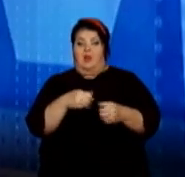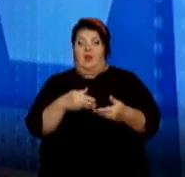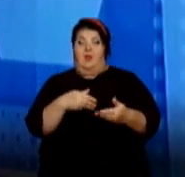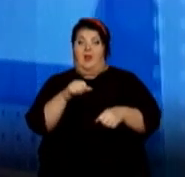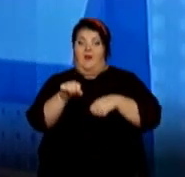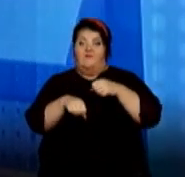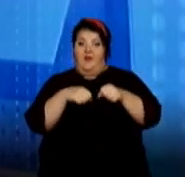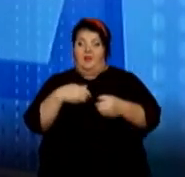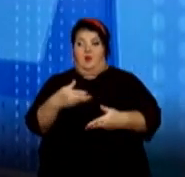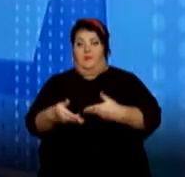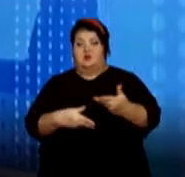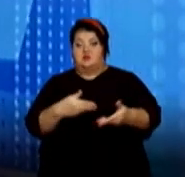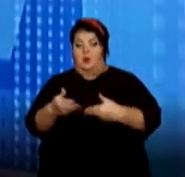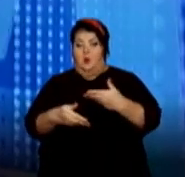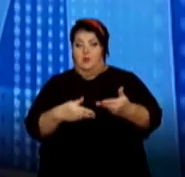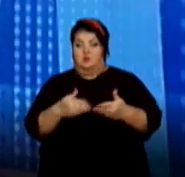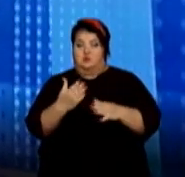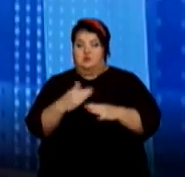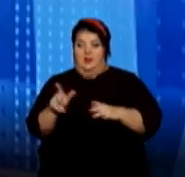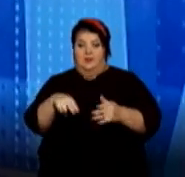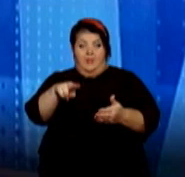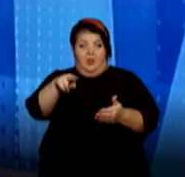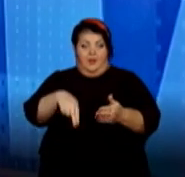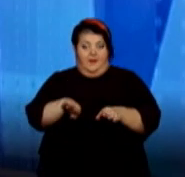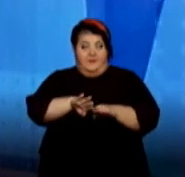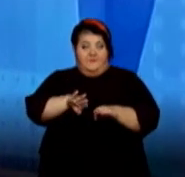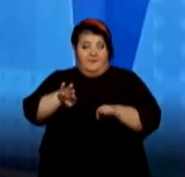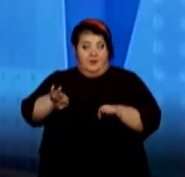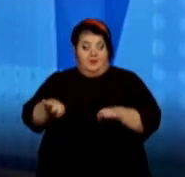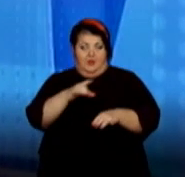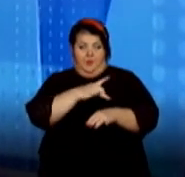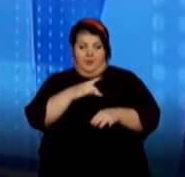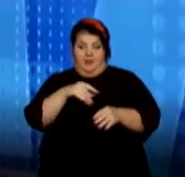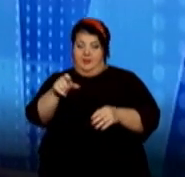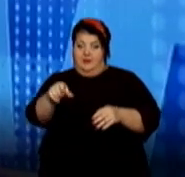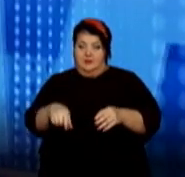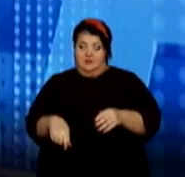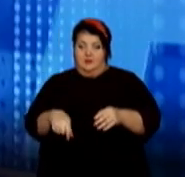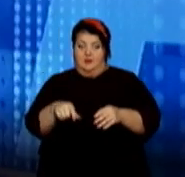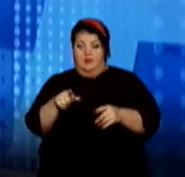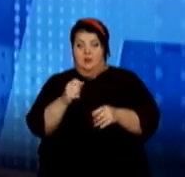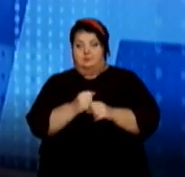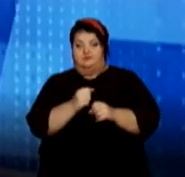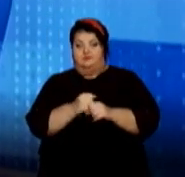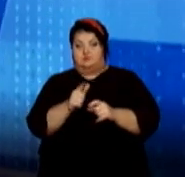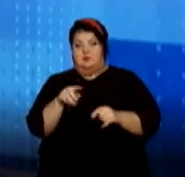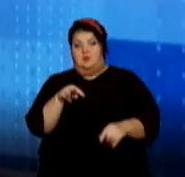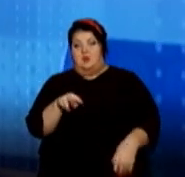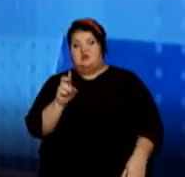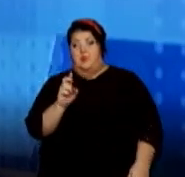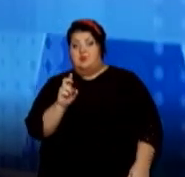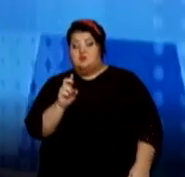частину, але не відмежувати її білим кольором, білу лінію, як це на Охнівській зроблено, або на Маршала Бірюзова,